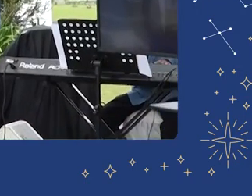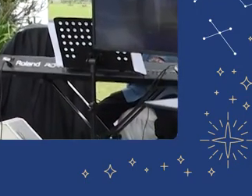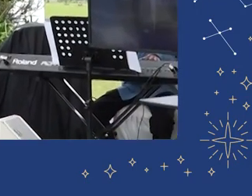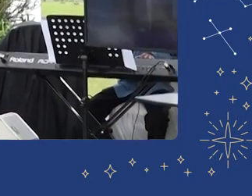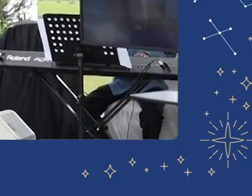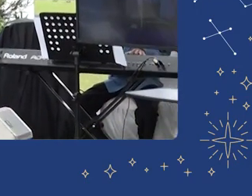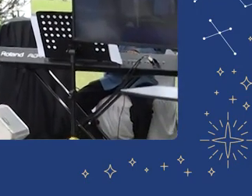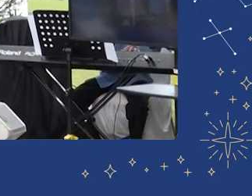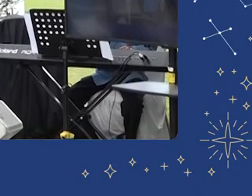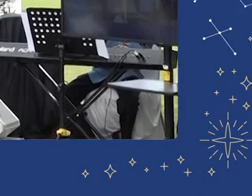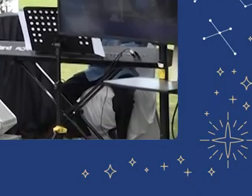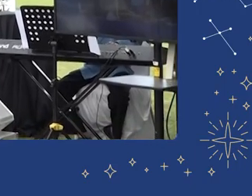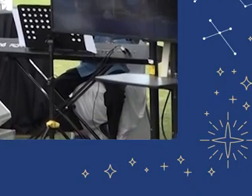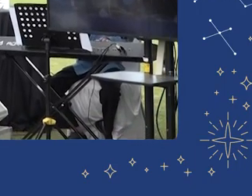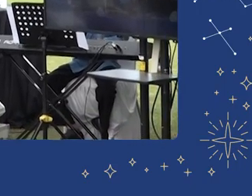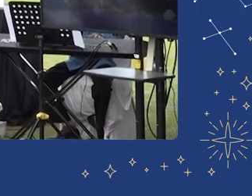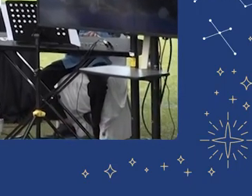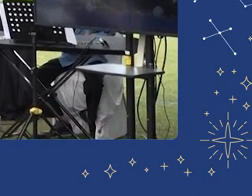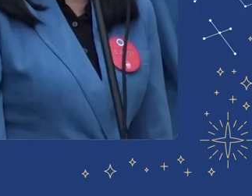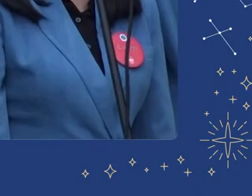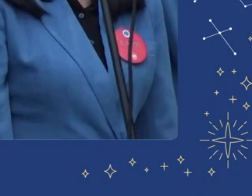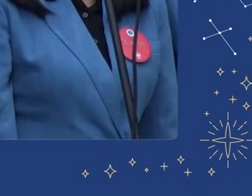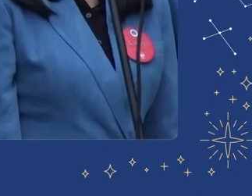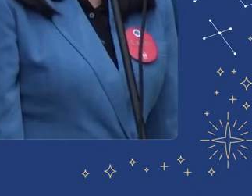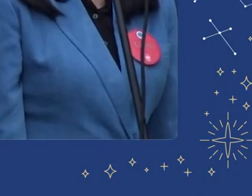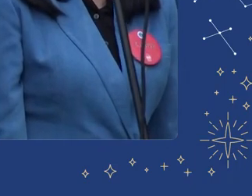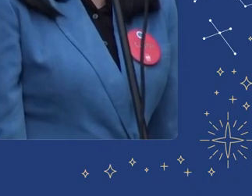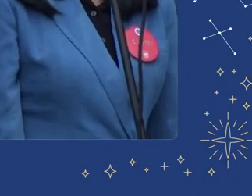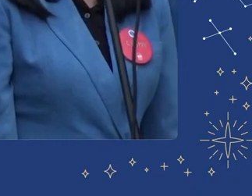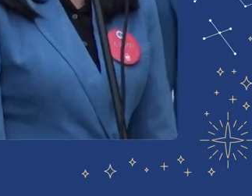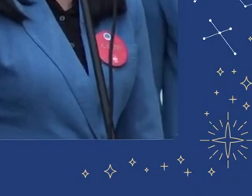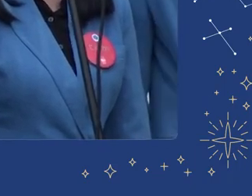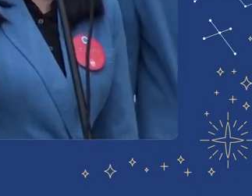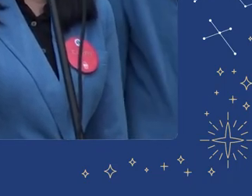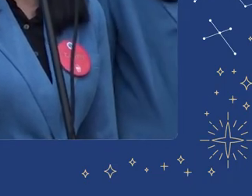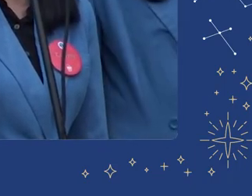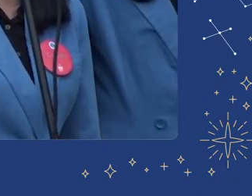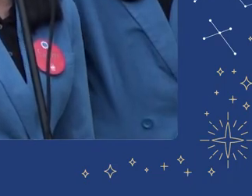kita bahagia kita bahagia bahkan